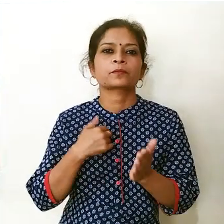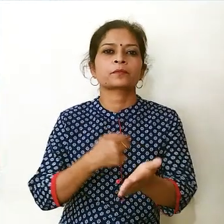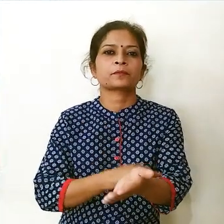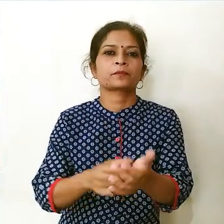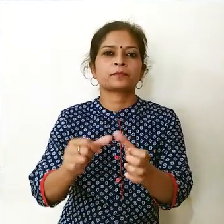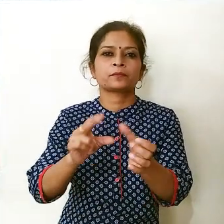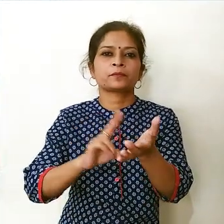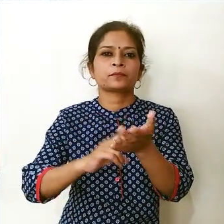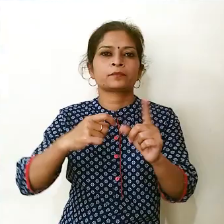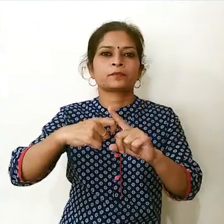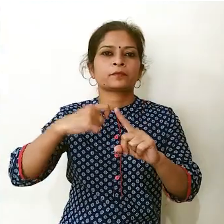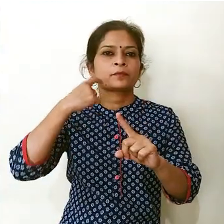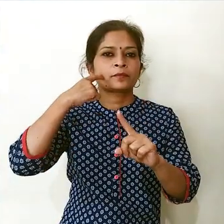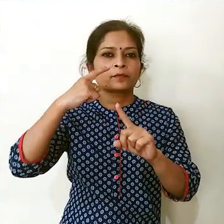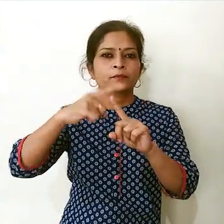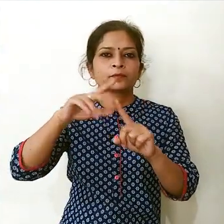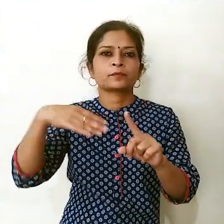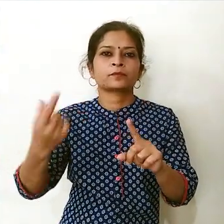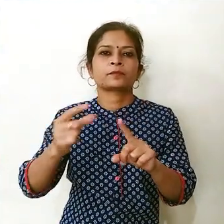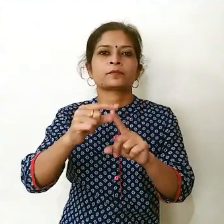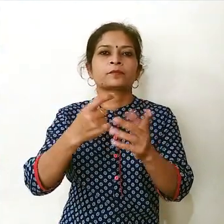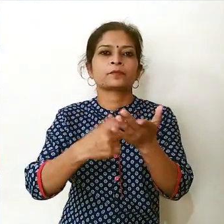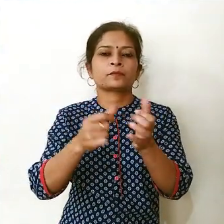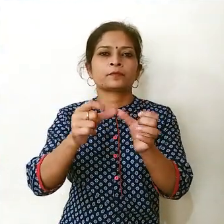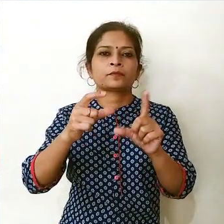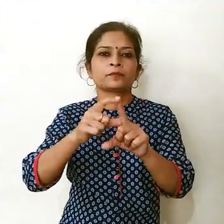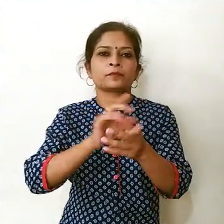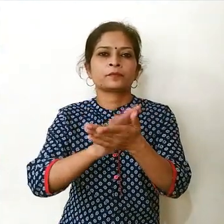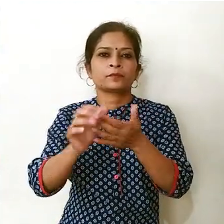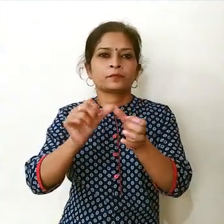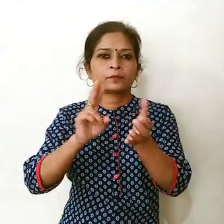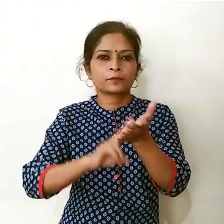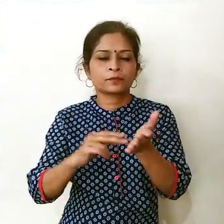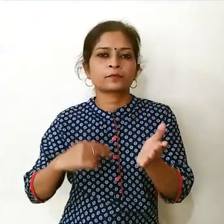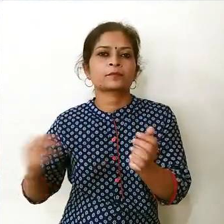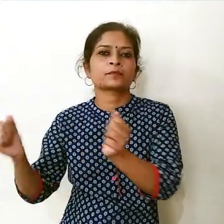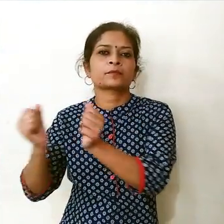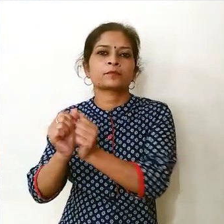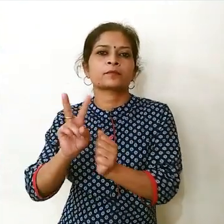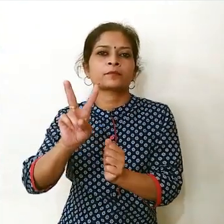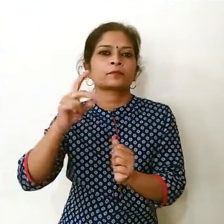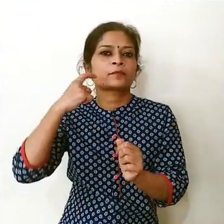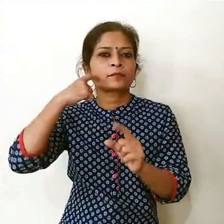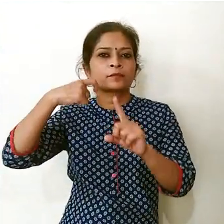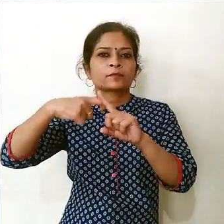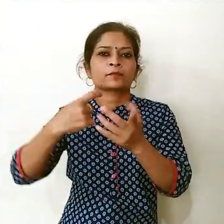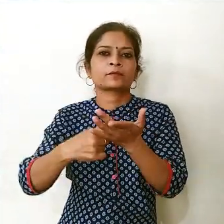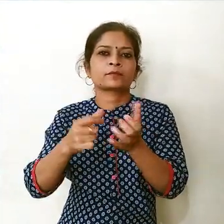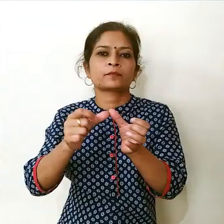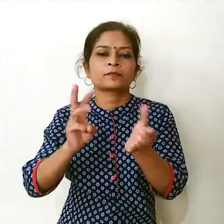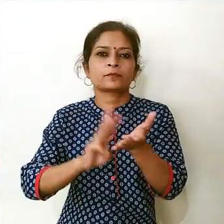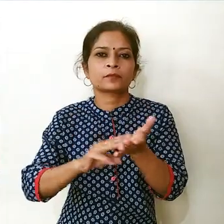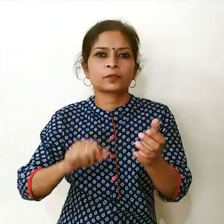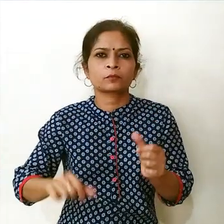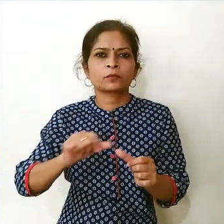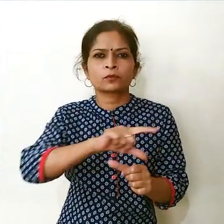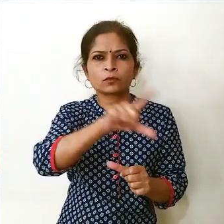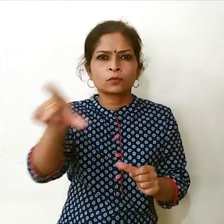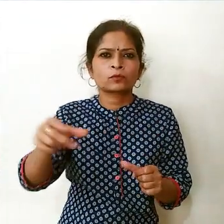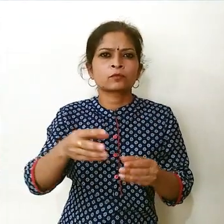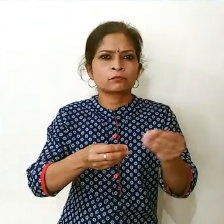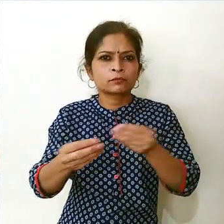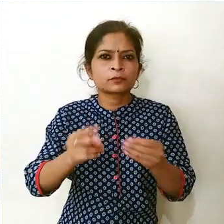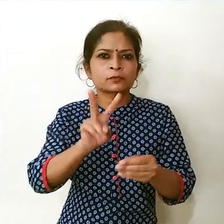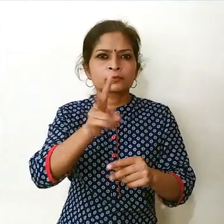नमस्ता, मेरा नाम अक्या पुक्ता, मेरे साथ मिक्ड़ब। आजकल लोग जो बजार से सब्जेक्ट नितके ना रहा हैं, तो हमारे मलों में बंद में यह